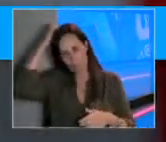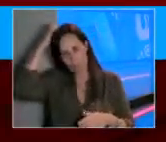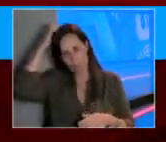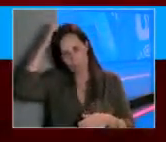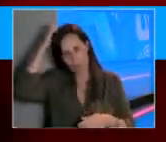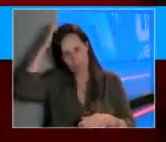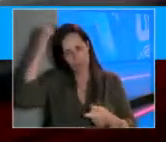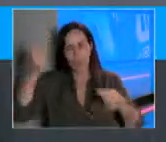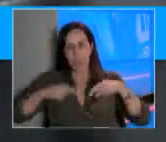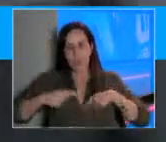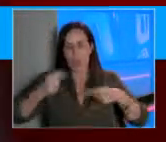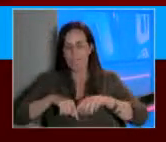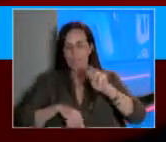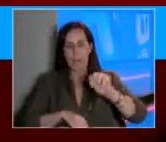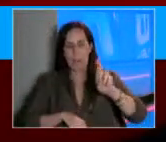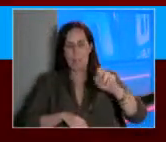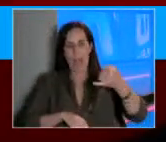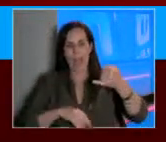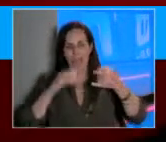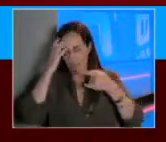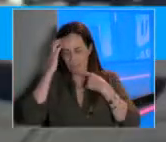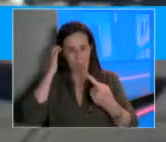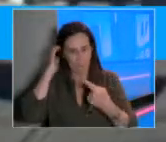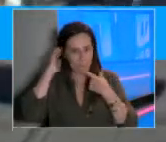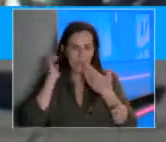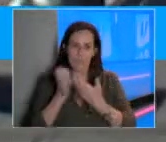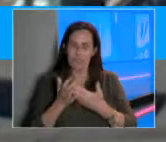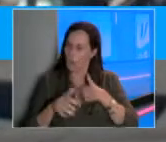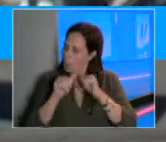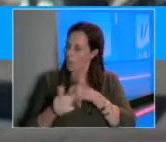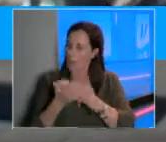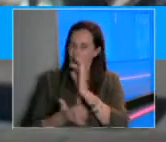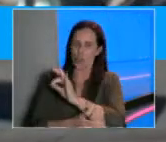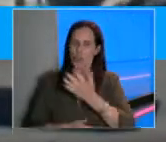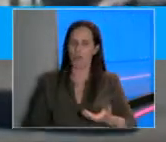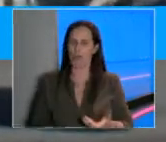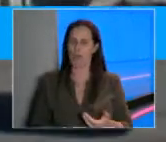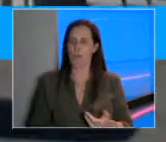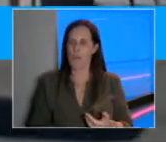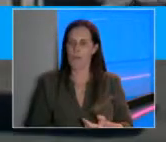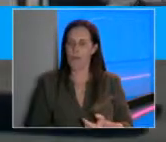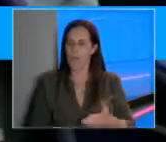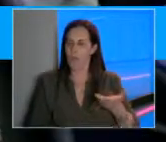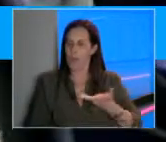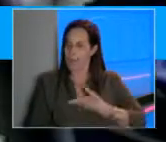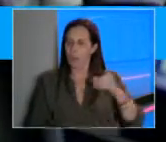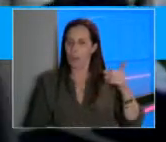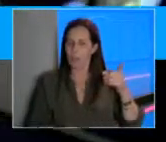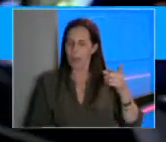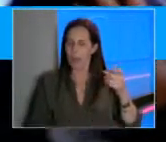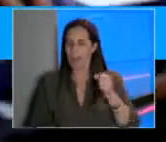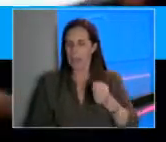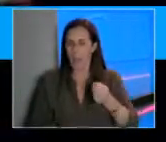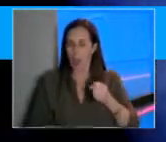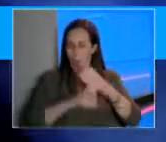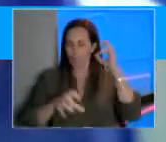יו"ר הוועדה, מרגי, אמר היום, והציע, ואנחנו מאוד תומכים בהצעה הזאת, לגייס את ענף